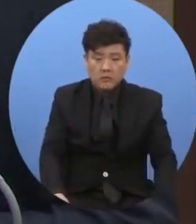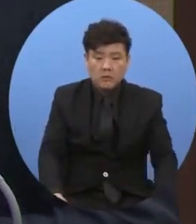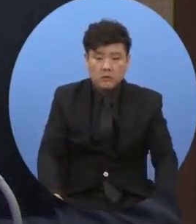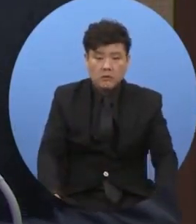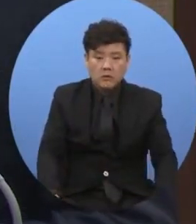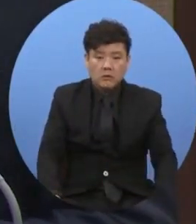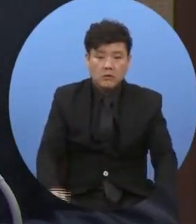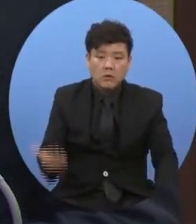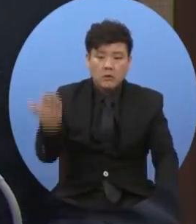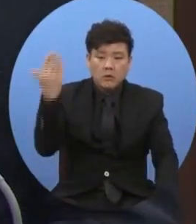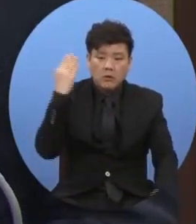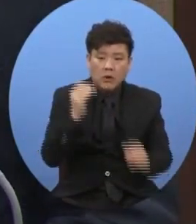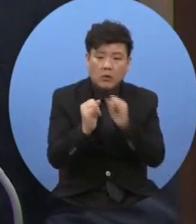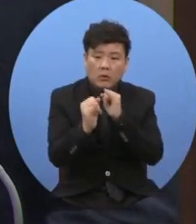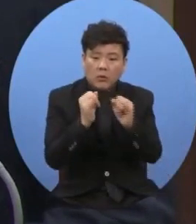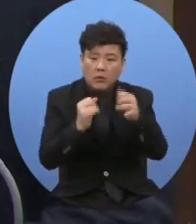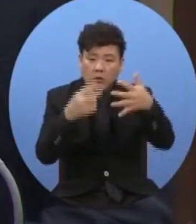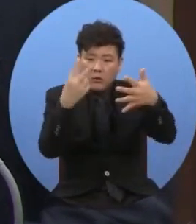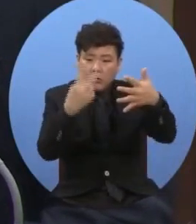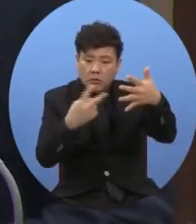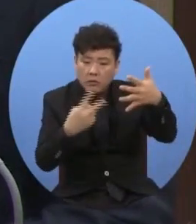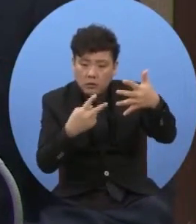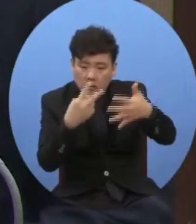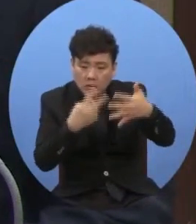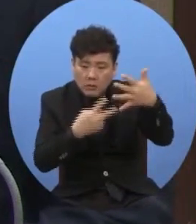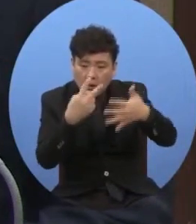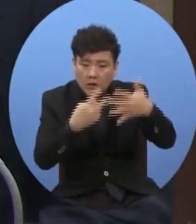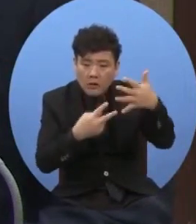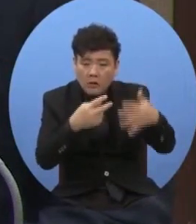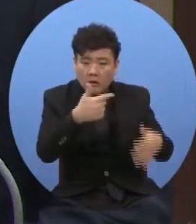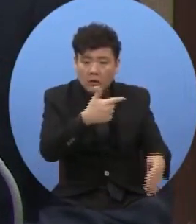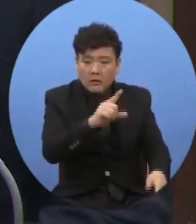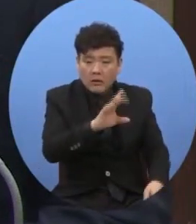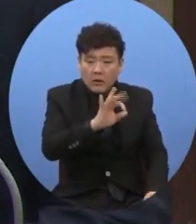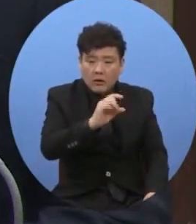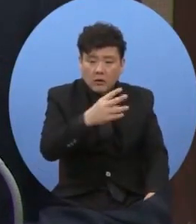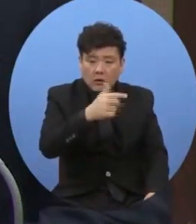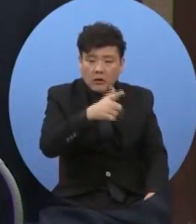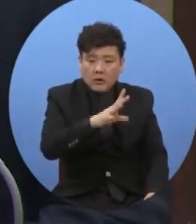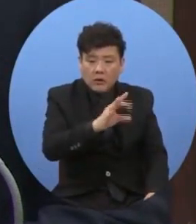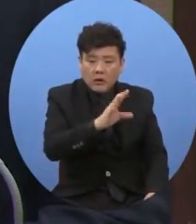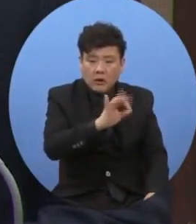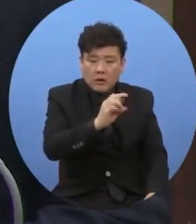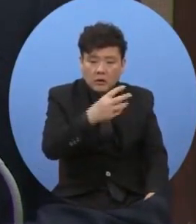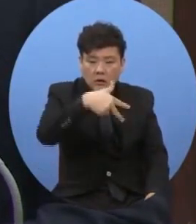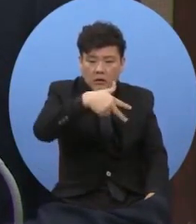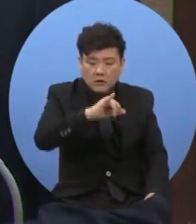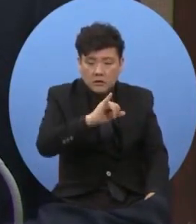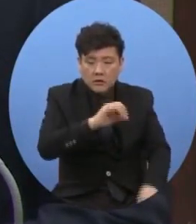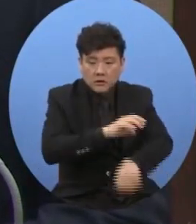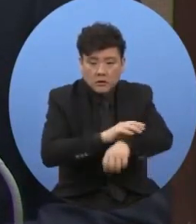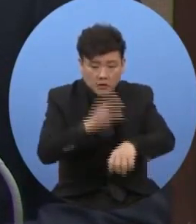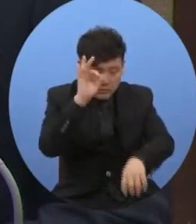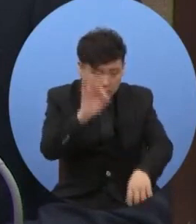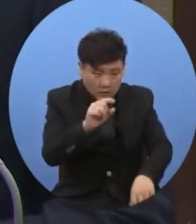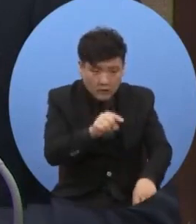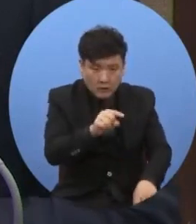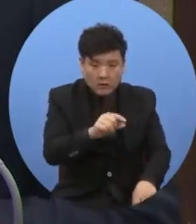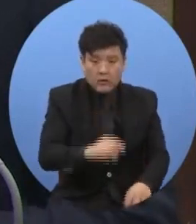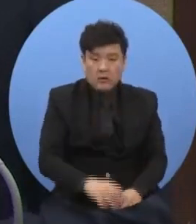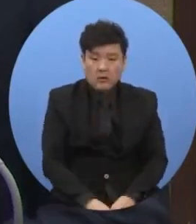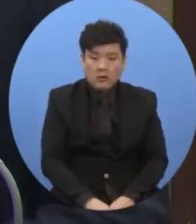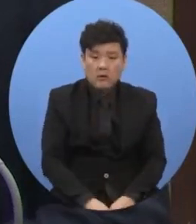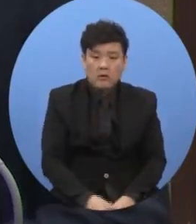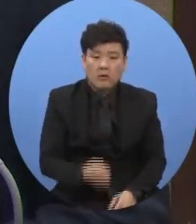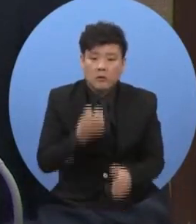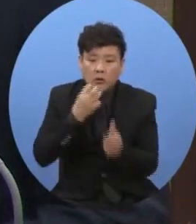또 인터뷰에서 드라마 나의 해방일지 감명 깊게 봤다고 하시면서 경기도에 주소가 되어 있어도 서울시에서 생활하면 다 서울 시민으로